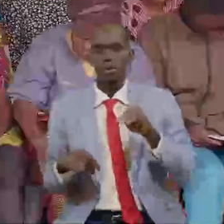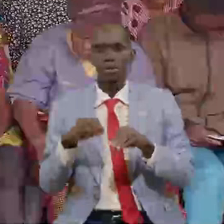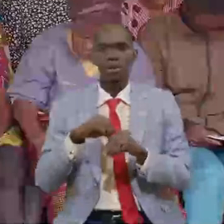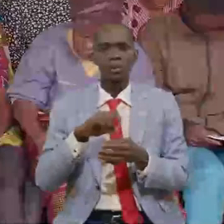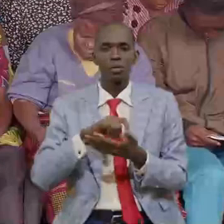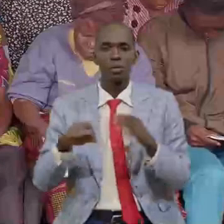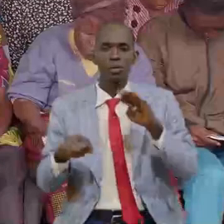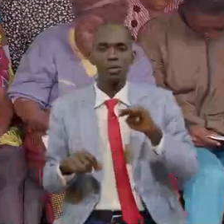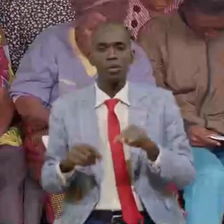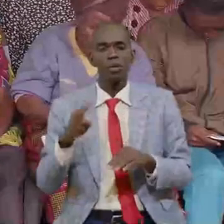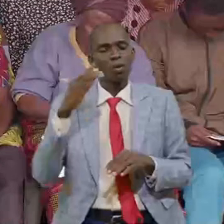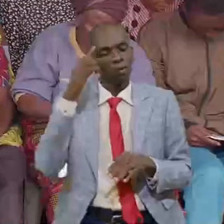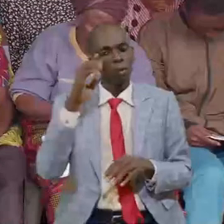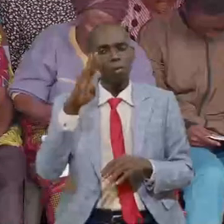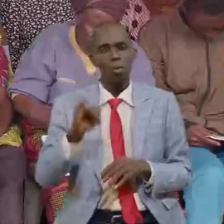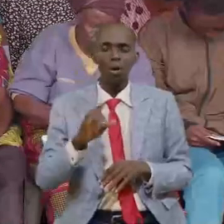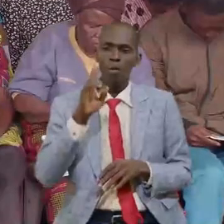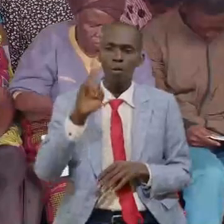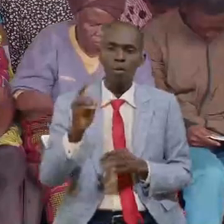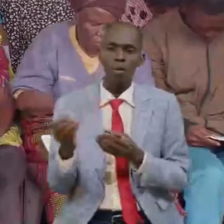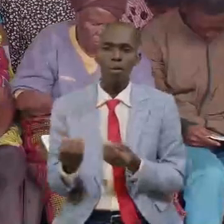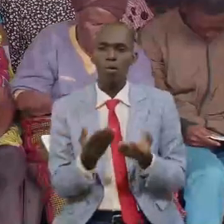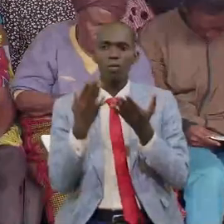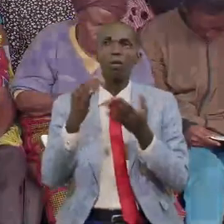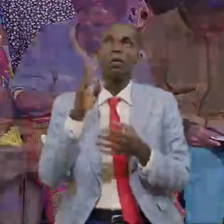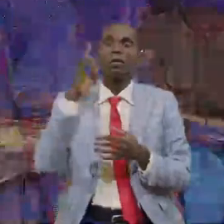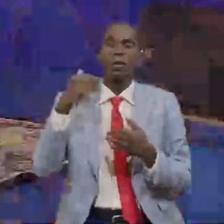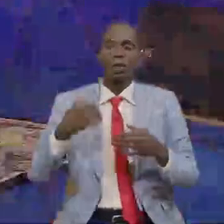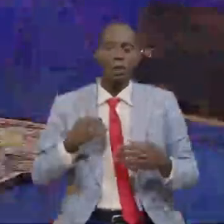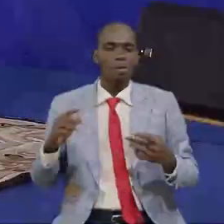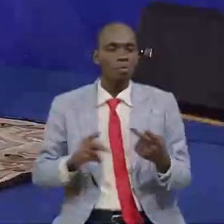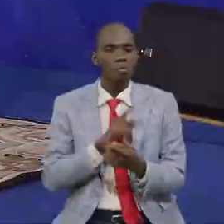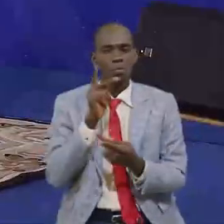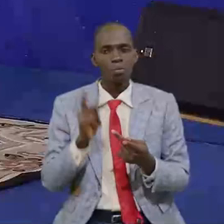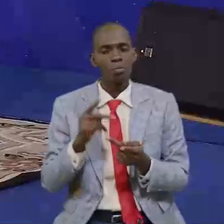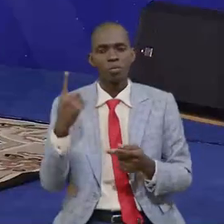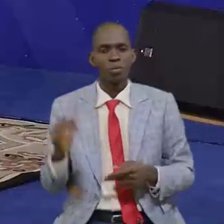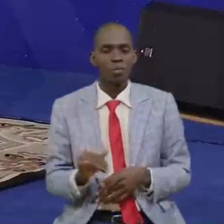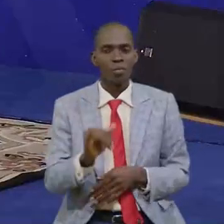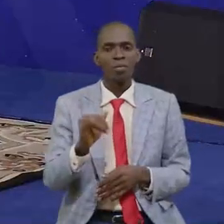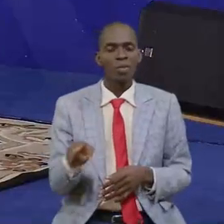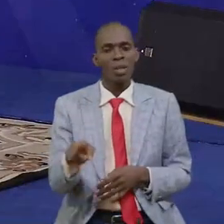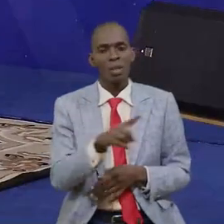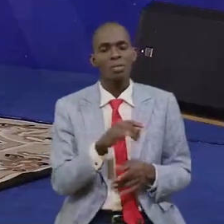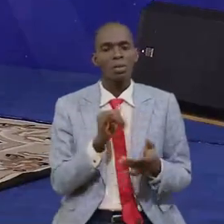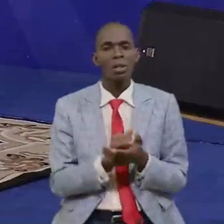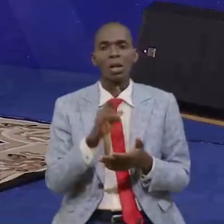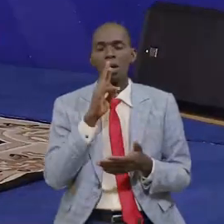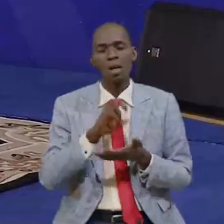Verset 14, car par une seule offrande, il a amené à la perfection pour toujours ceux qui sont